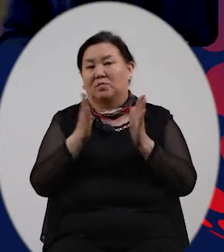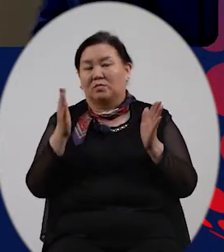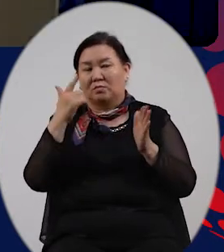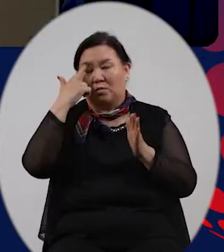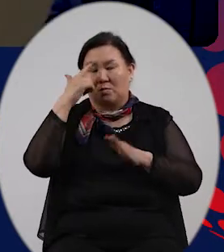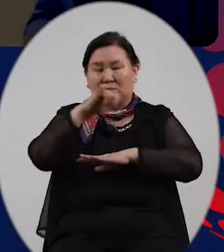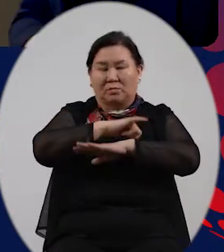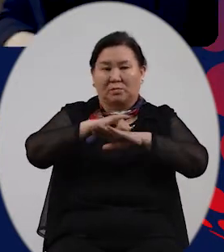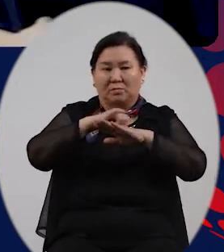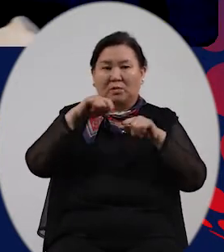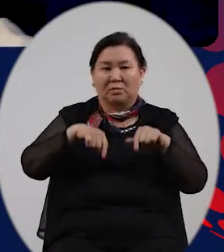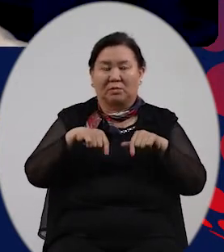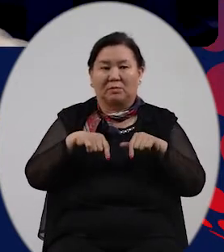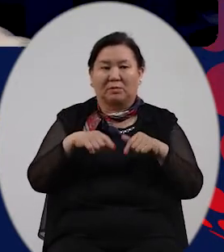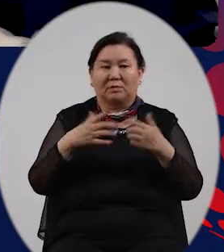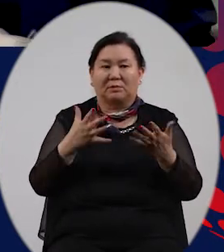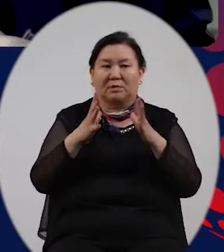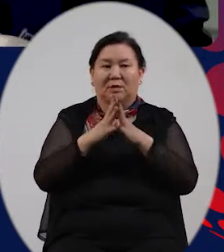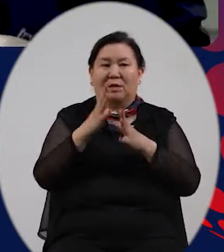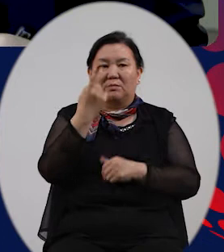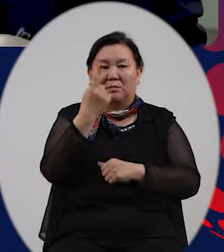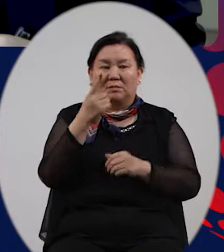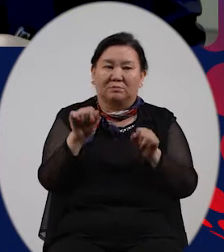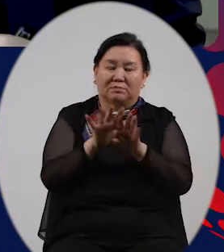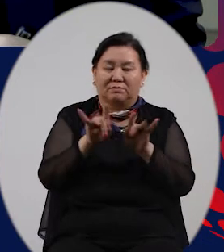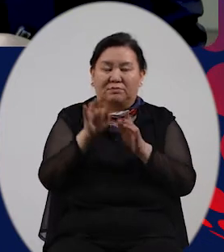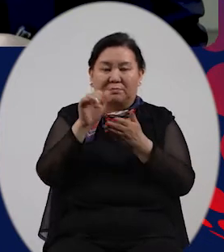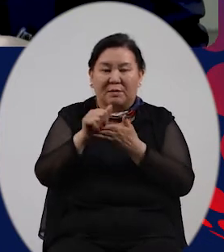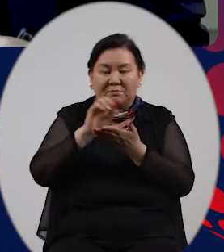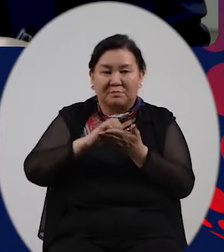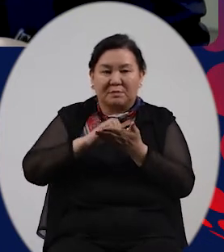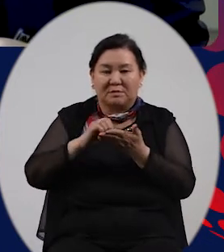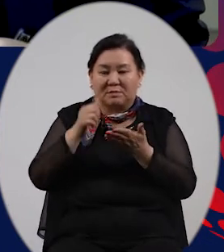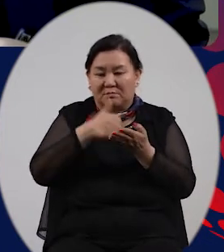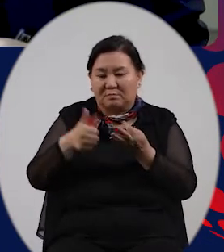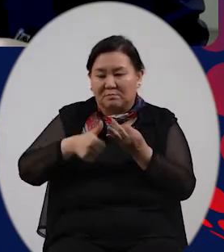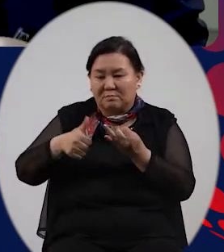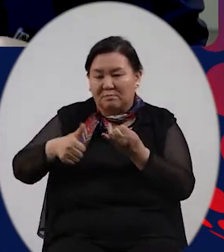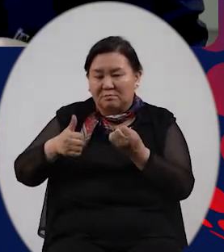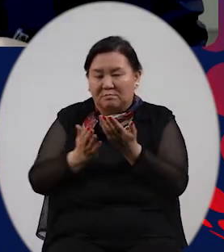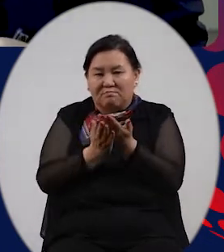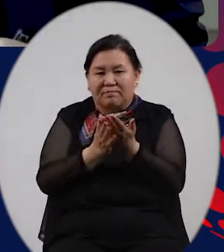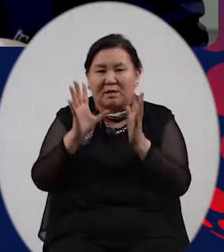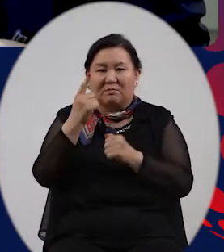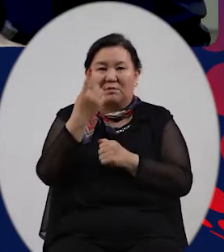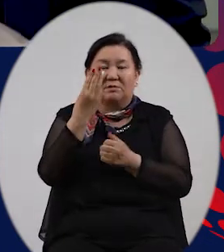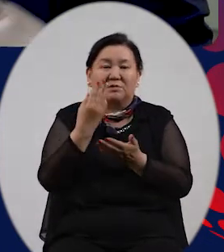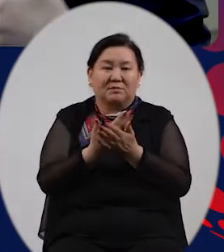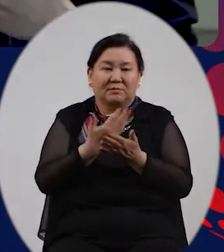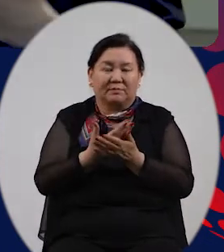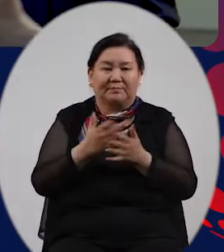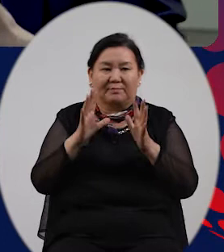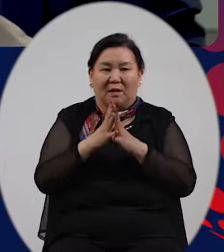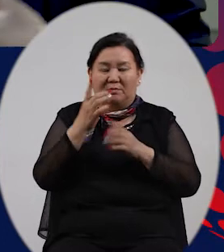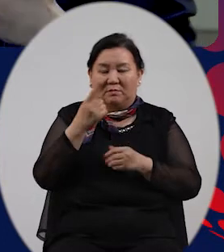улсад одоогийн байдлаар бол 11 төрлийн бичиг баримтыг бол бүрдүүлж өгч ин экспортод. За ингээдтэй бол бид нар